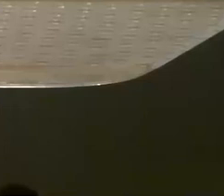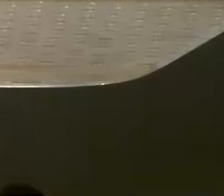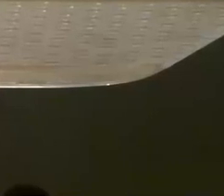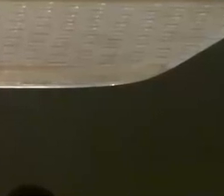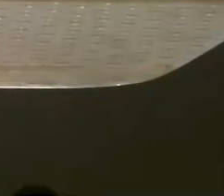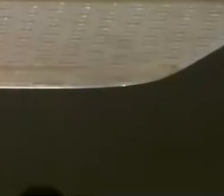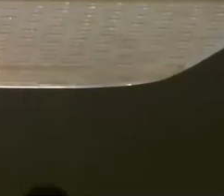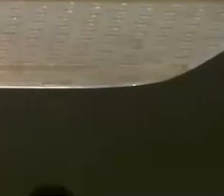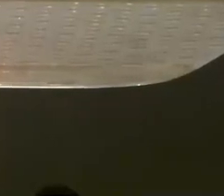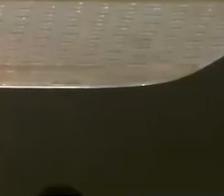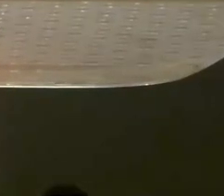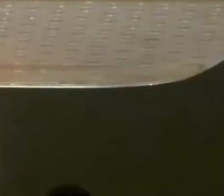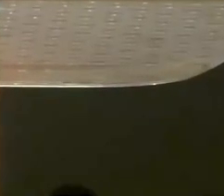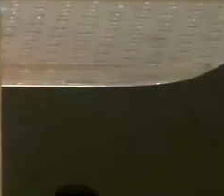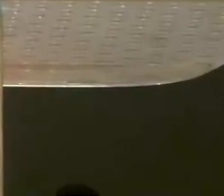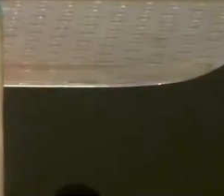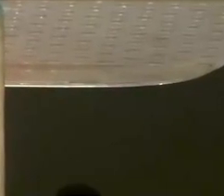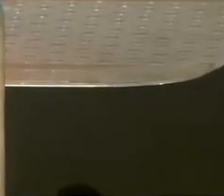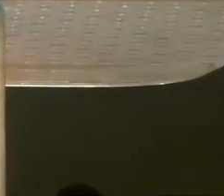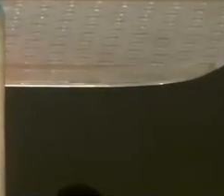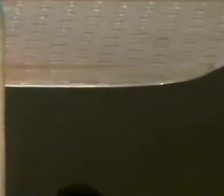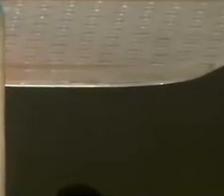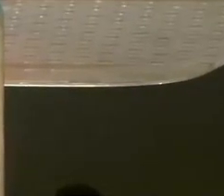chapitre 2 verset 15